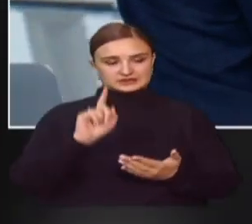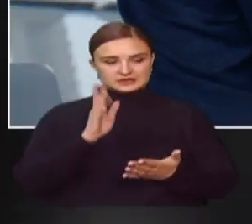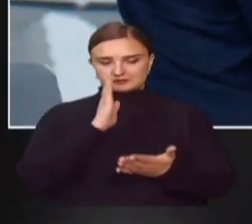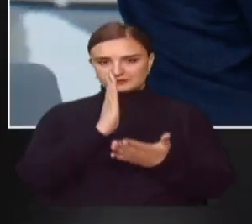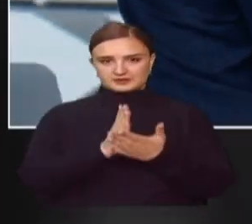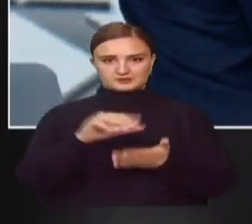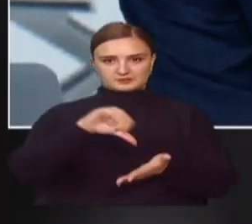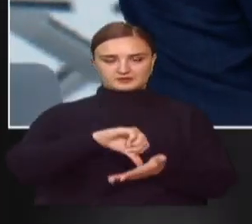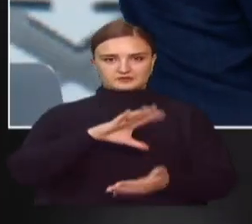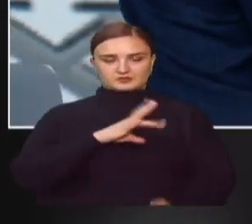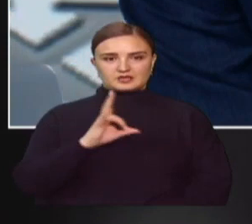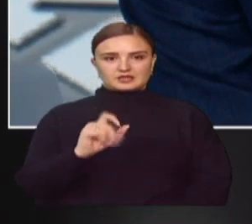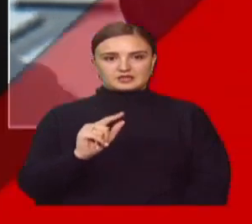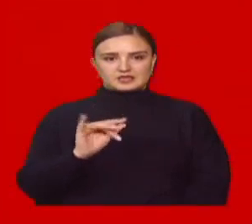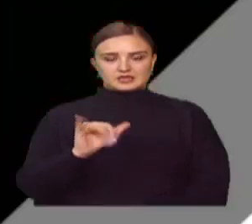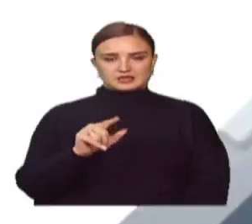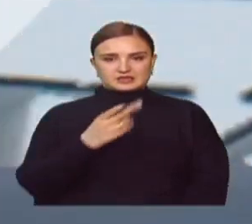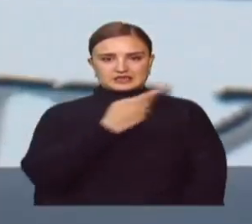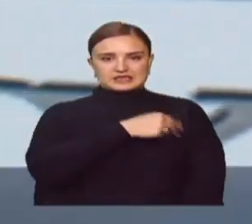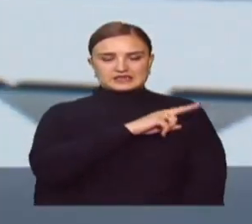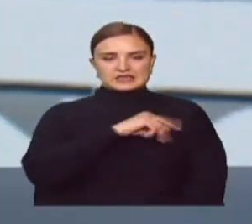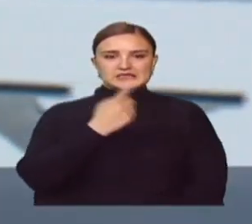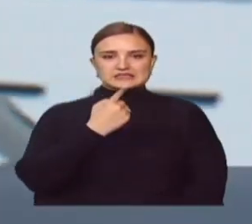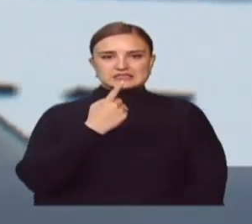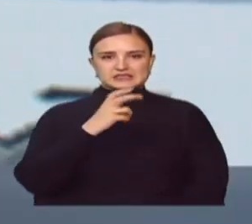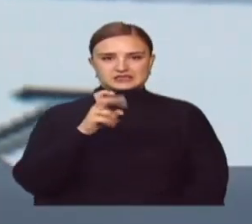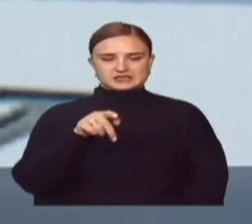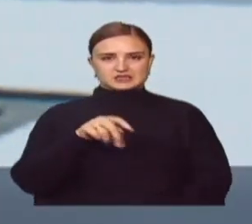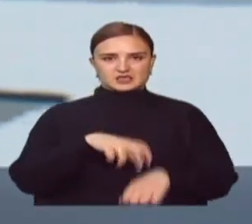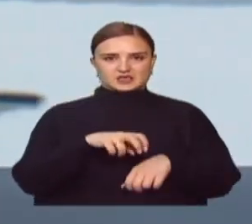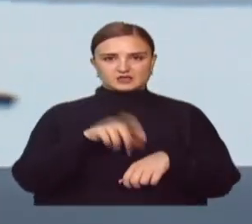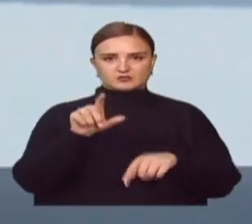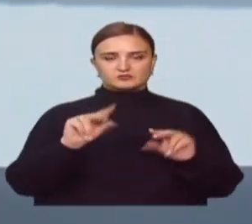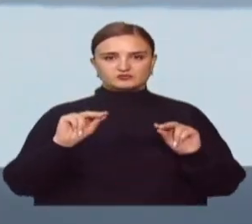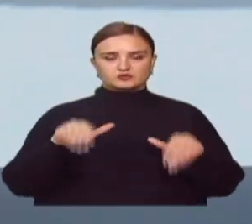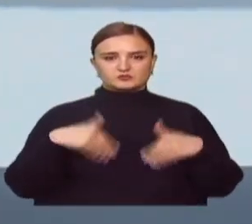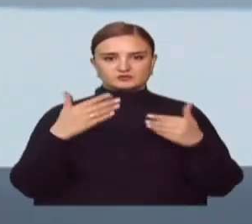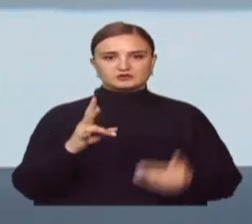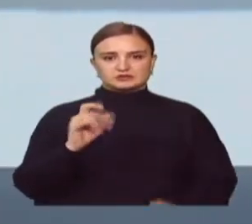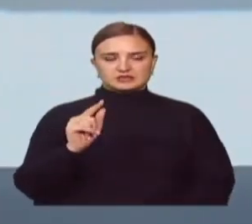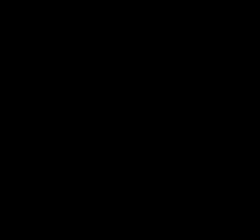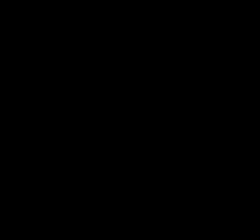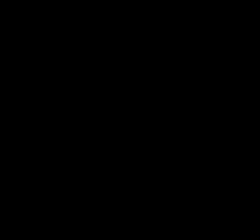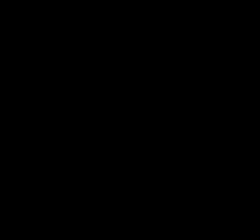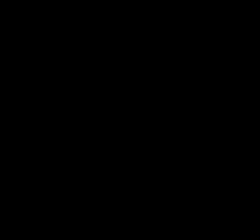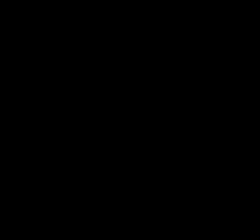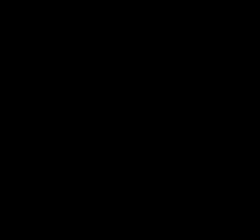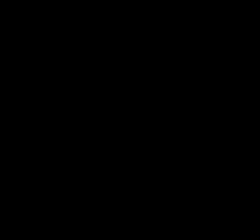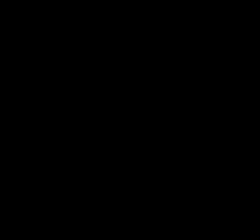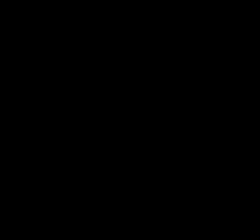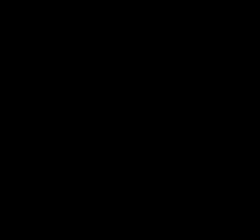პირდაპირ ეთერში ნათია ტურფაშვილი, შიბას კლინიკის ჰემატოლოგი პასუხობდა. მშვიდობას უსურვებ ნათიას და ყველა ადამიანს.